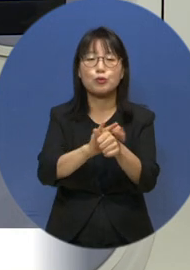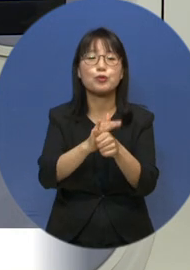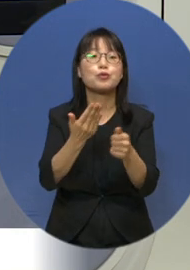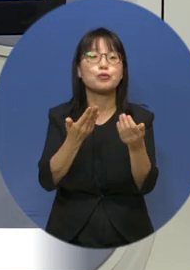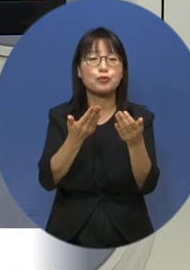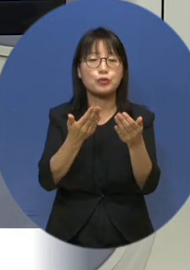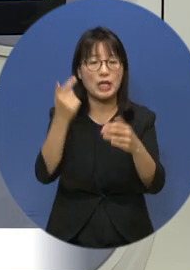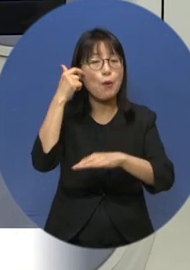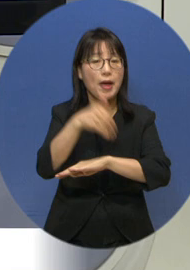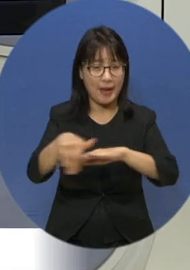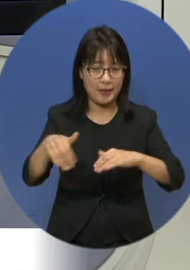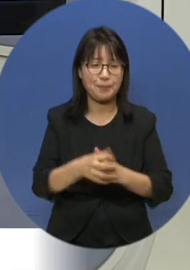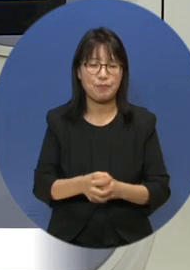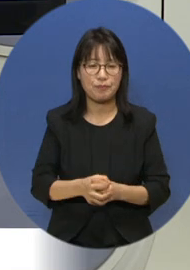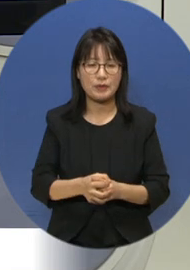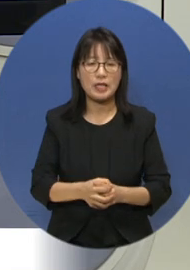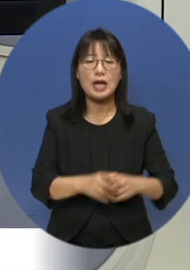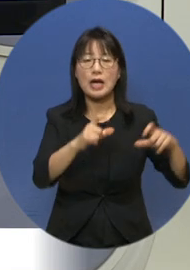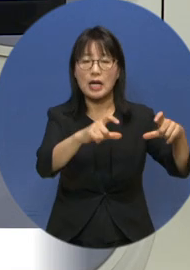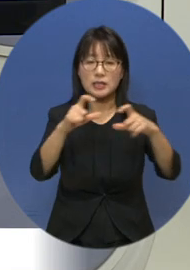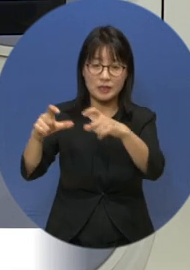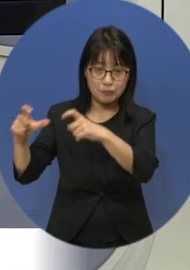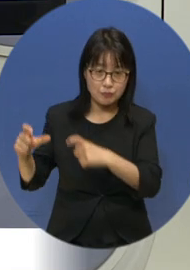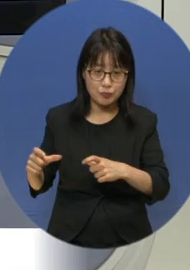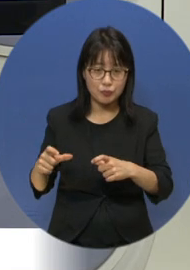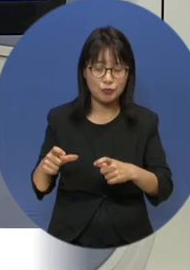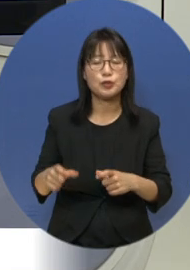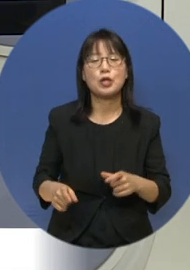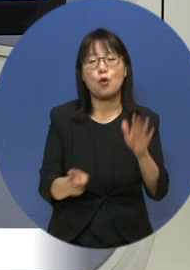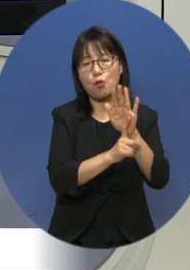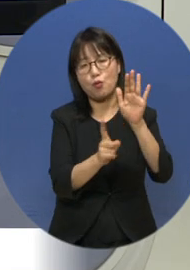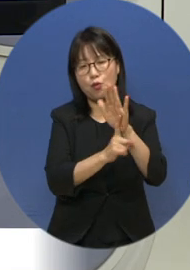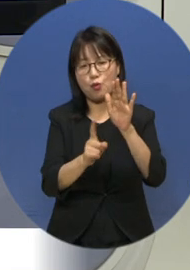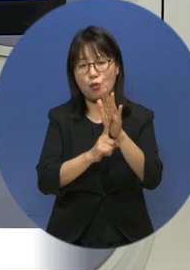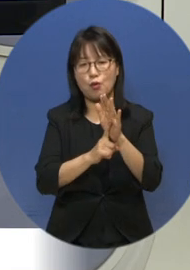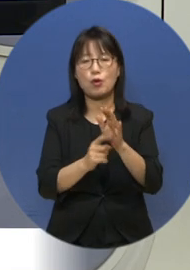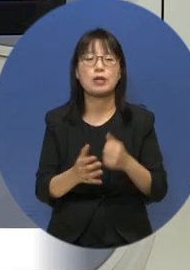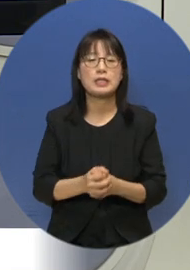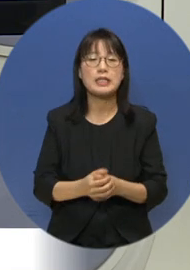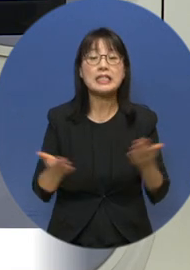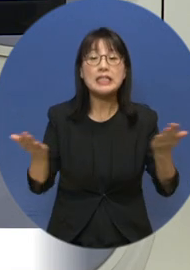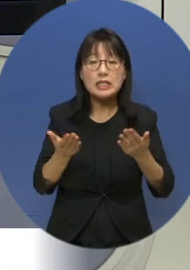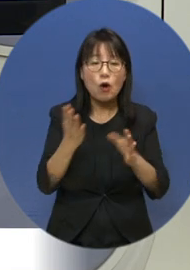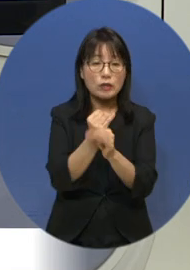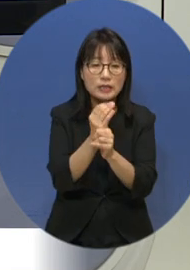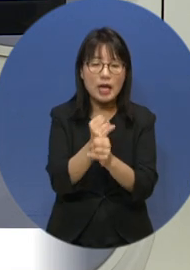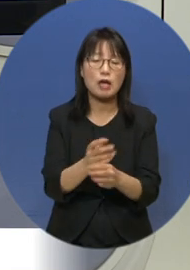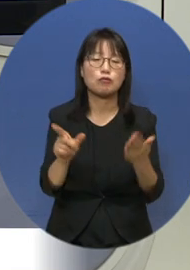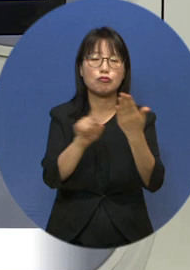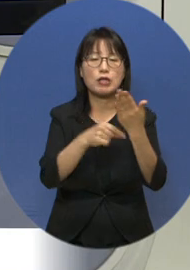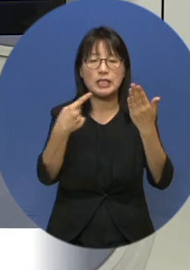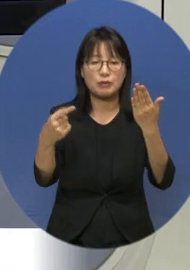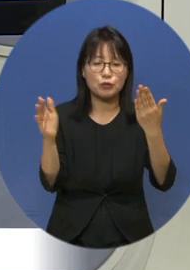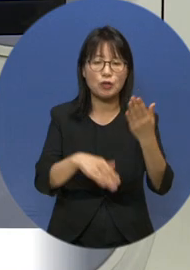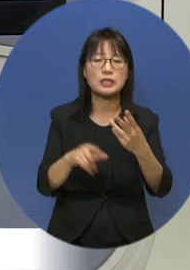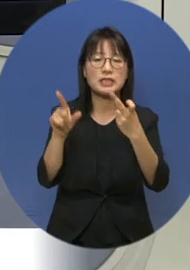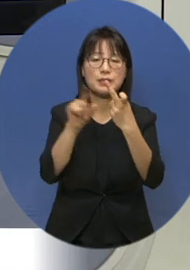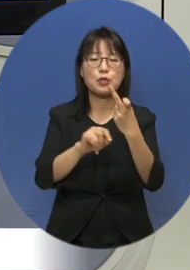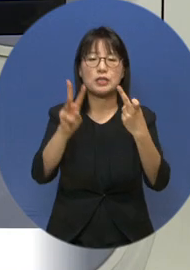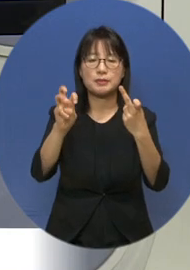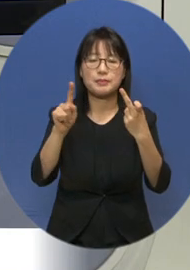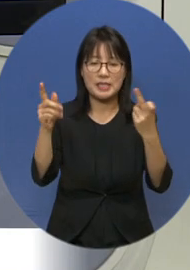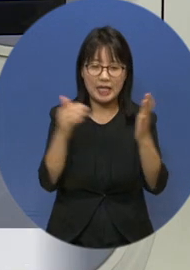모집 은 각 자치구별로 공고를 내고 선발하게 되며 근무 기간은 다음달 1일부터 12월 31일까지